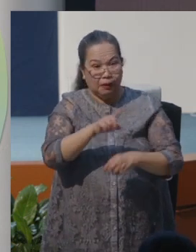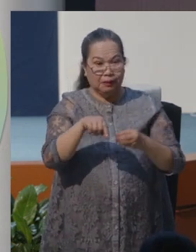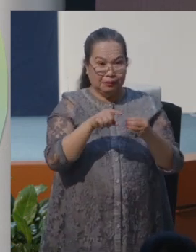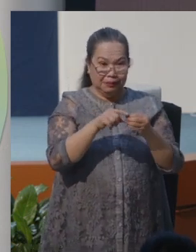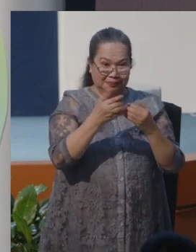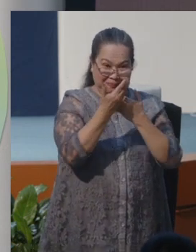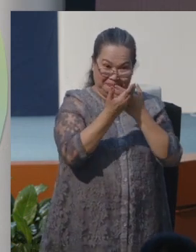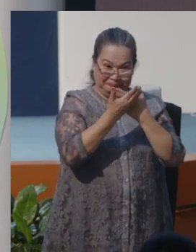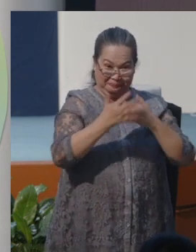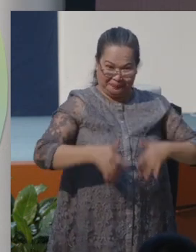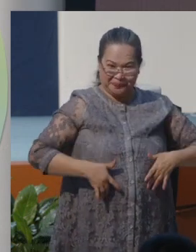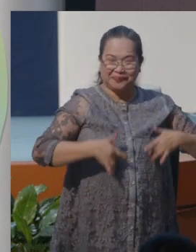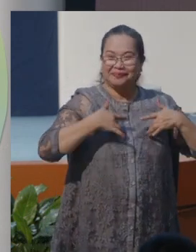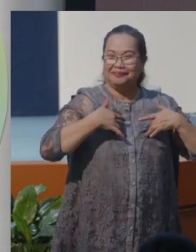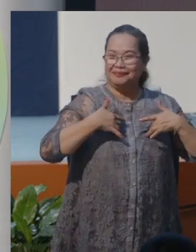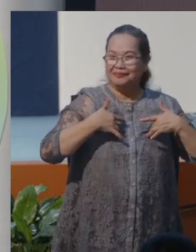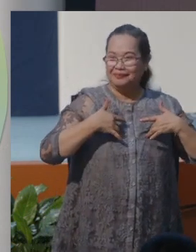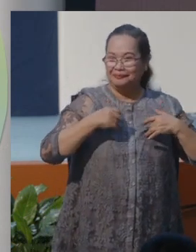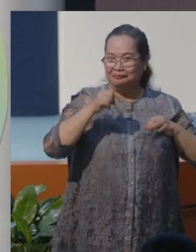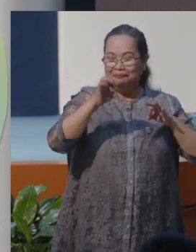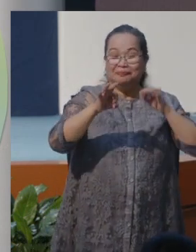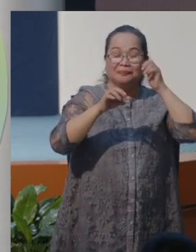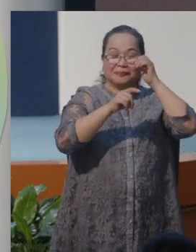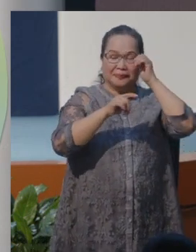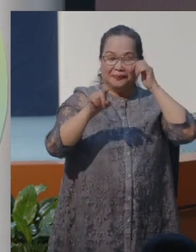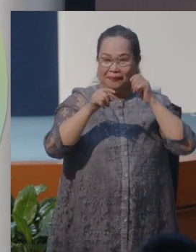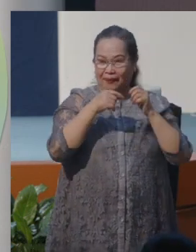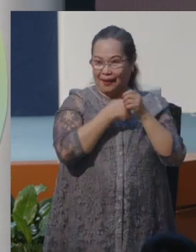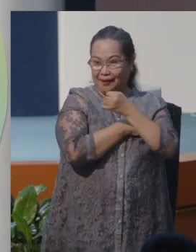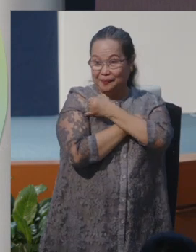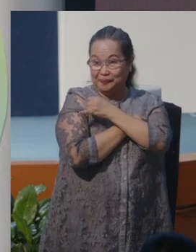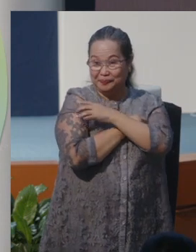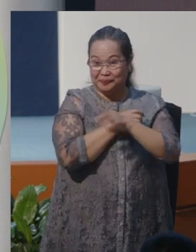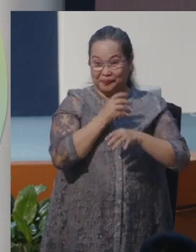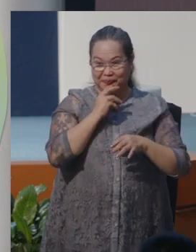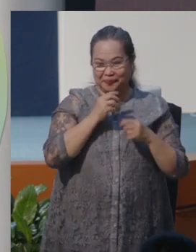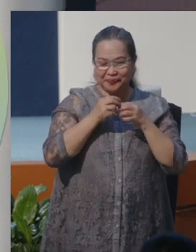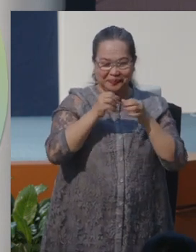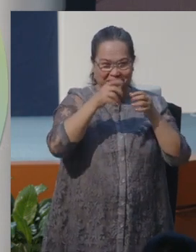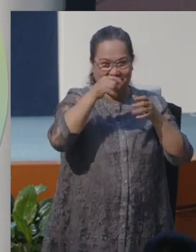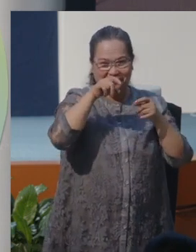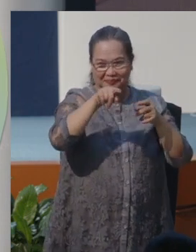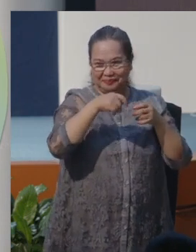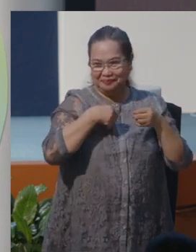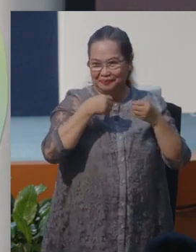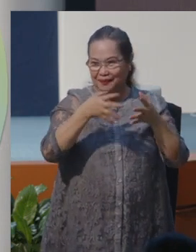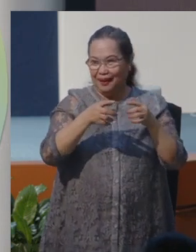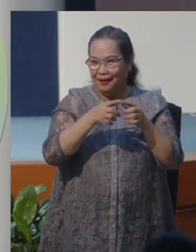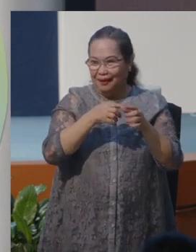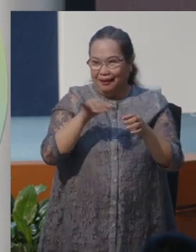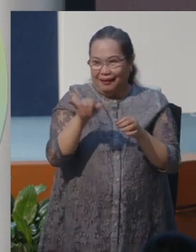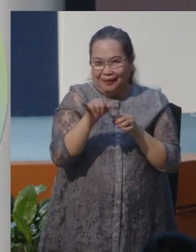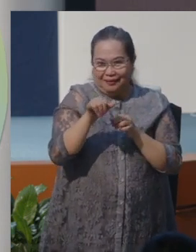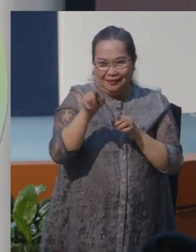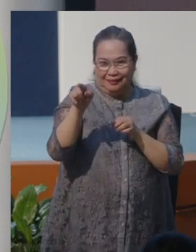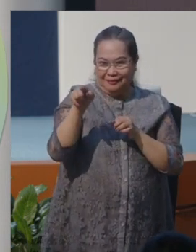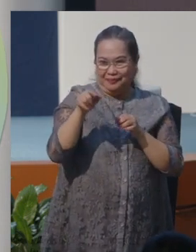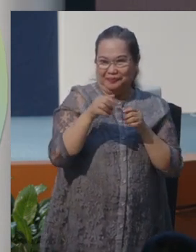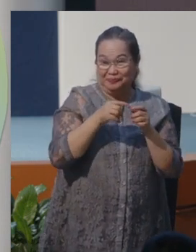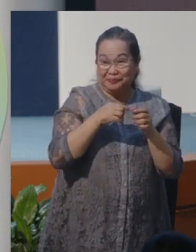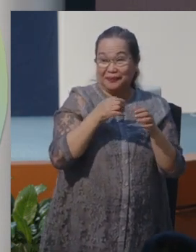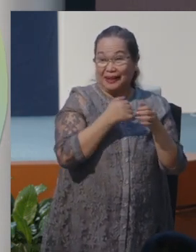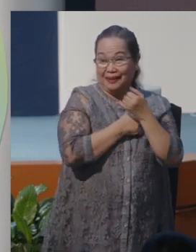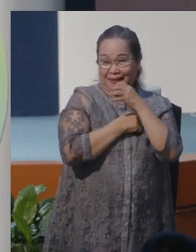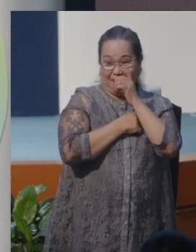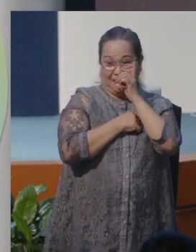of life. No? Kung hindi nyo kakainin ang aking laman, kung hindi nyo iinumin ang aking dugo, ang ibig niya sabihin doon, kung hindi nyo ako